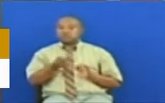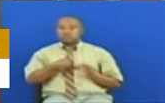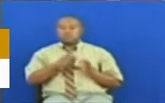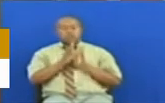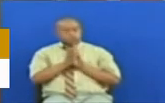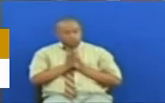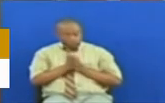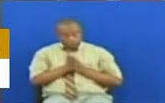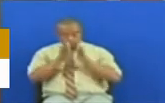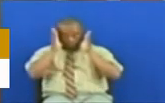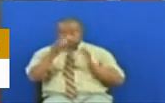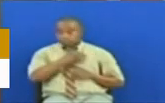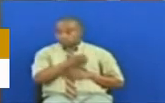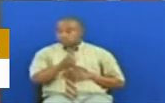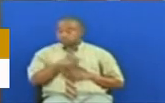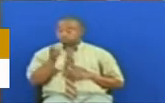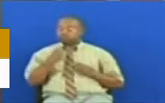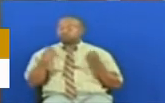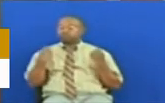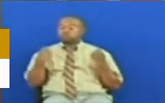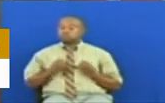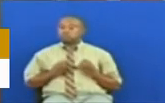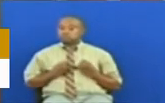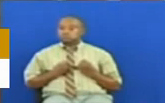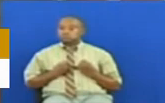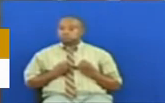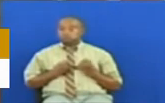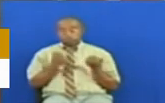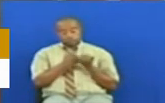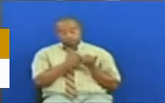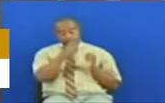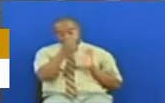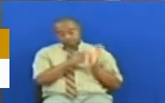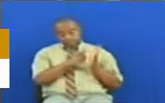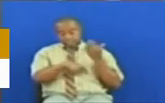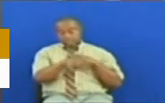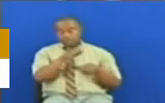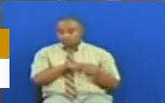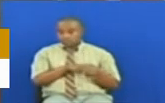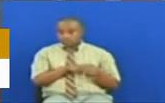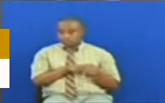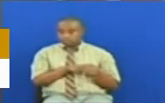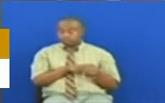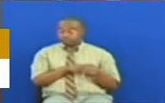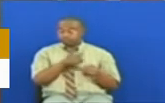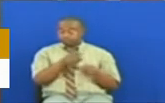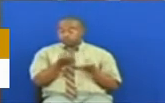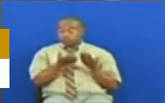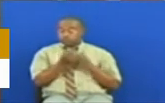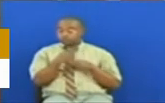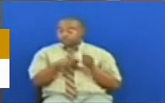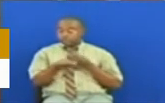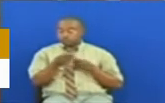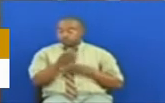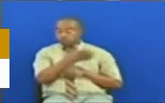waziri wafanye jitihada ya kufanya hizo regulations kwa wakati, ili tuweze kuendea huo uchumi wa bahari kuu